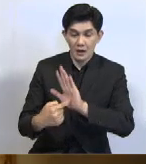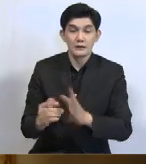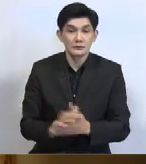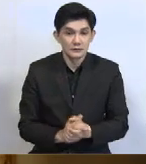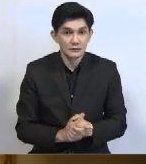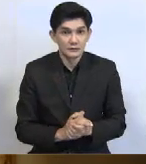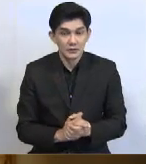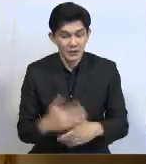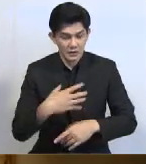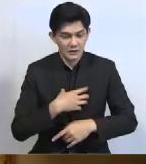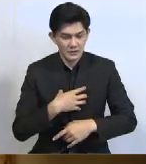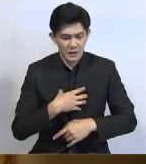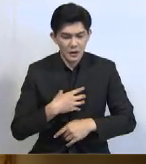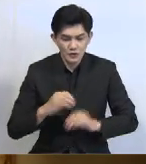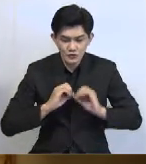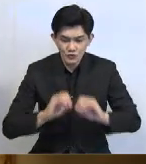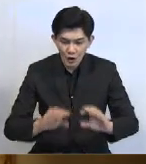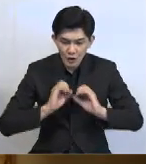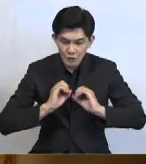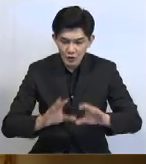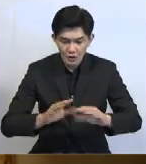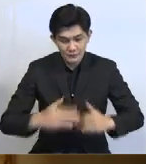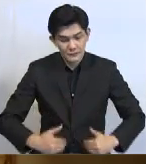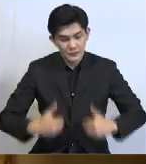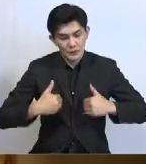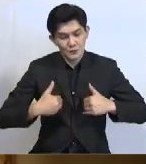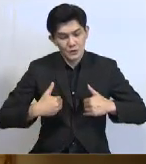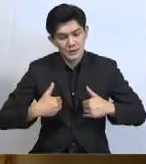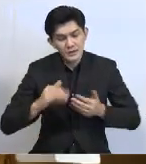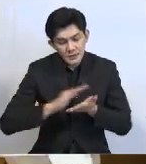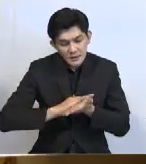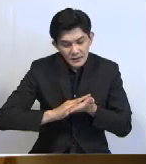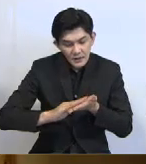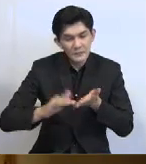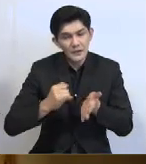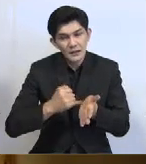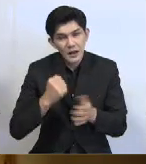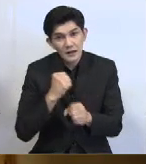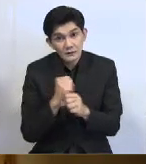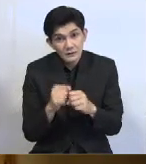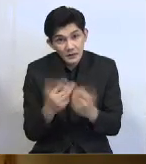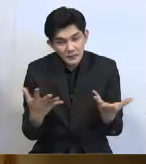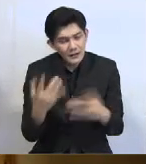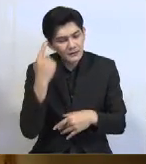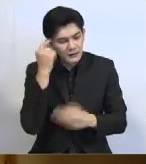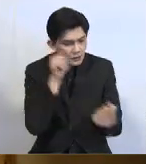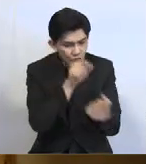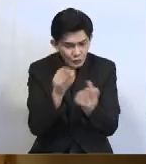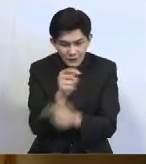เวลาที่ท่านต้องการจะเทศสอนว่าชีวิตที่เรียบง่ายเนี่ยมันเป็นชีวิตที่น่าจะเหมาะสม